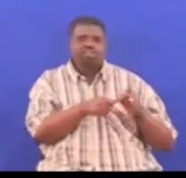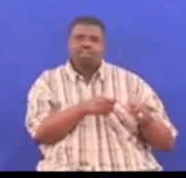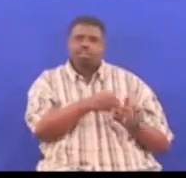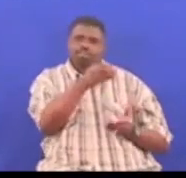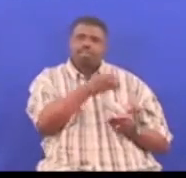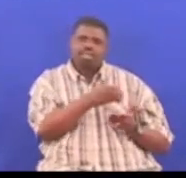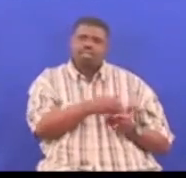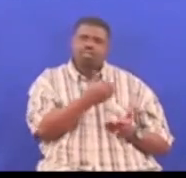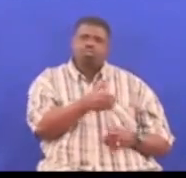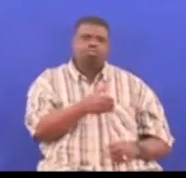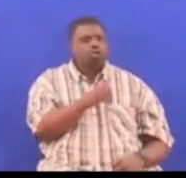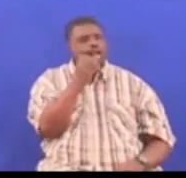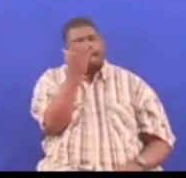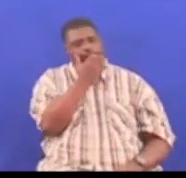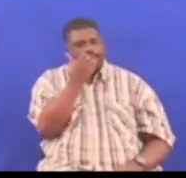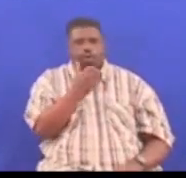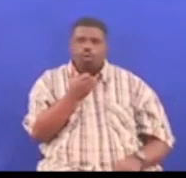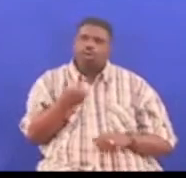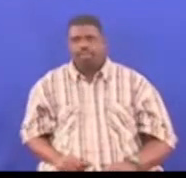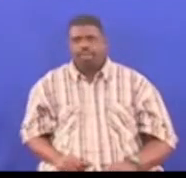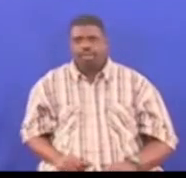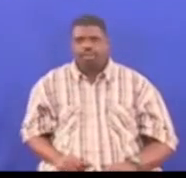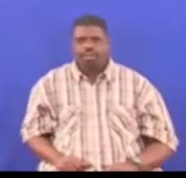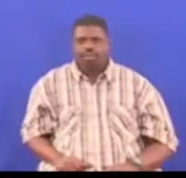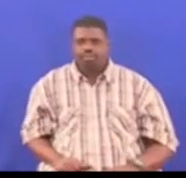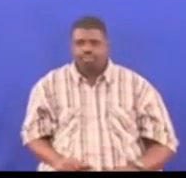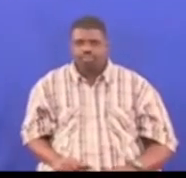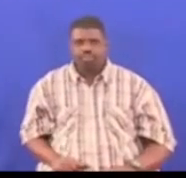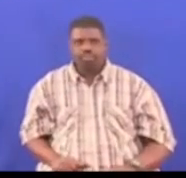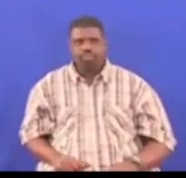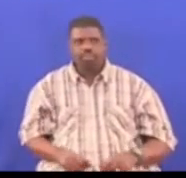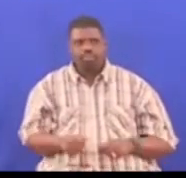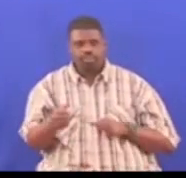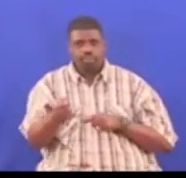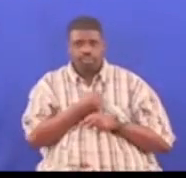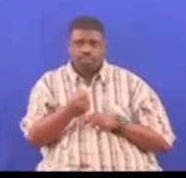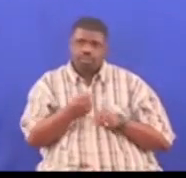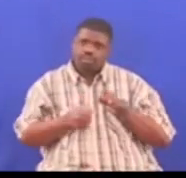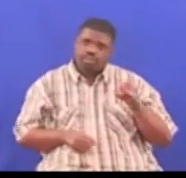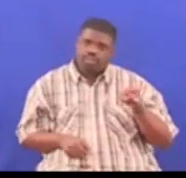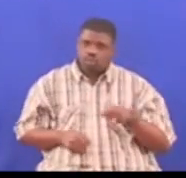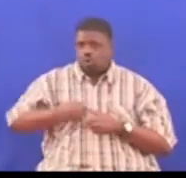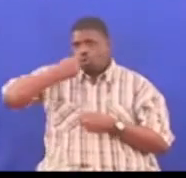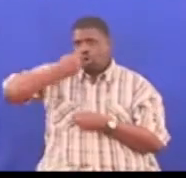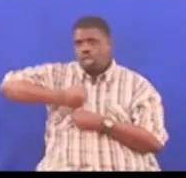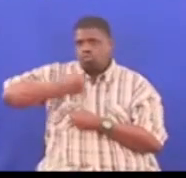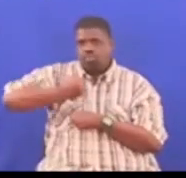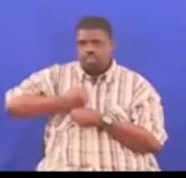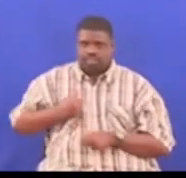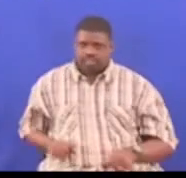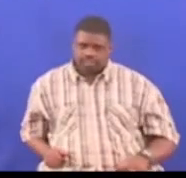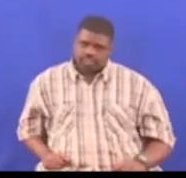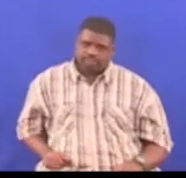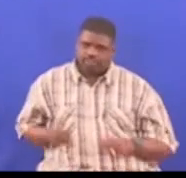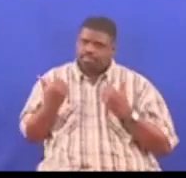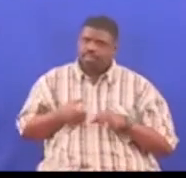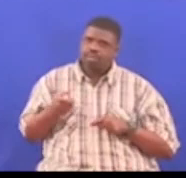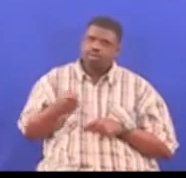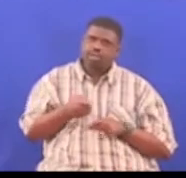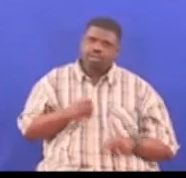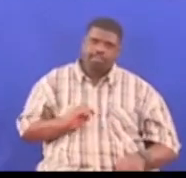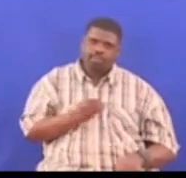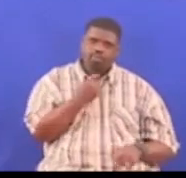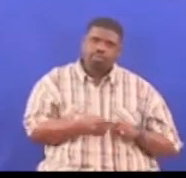packagei ndogo watoto wetu wanalewa mitaani wanakufa tu wafanyakazi watumishi Bado wanadai